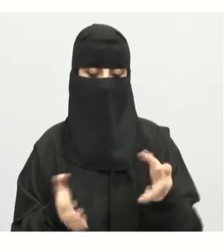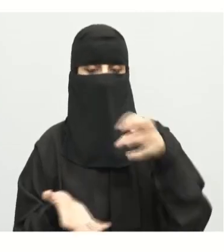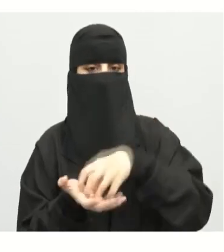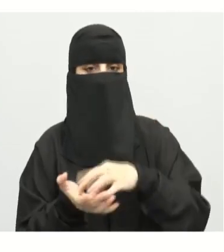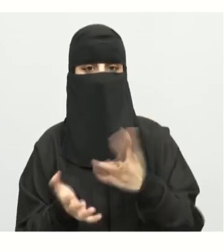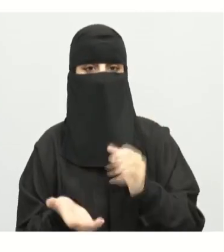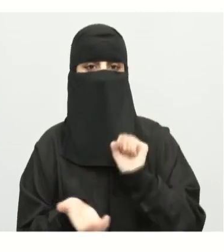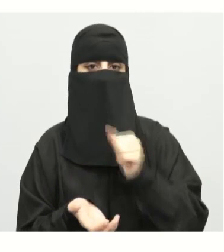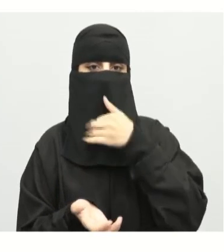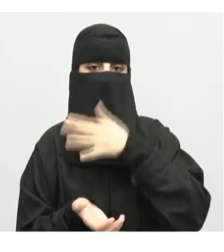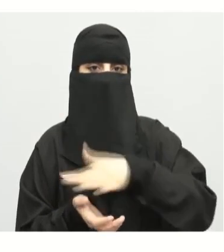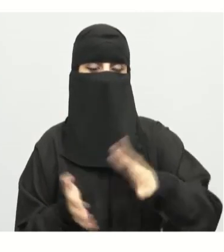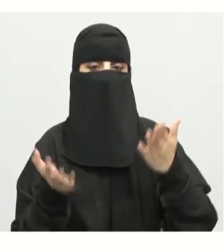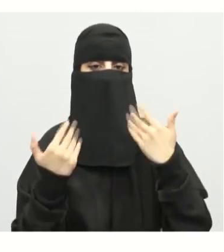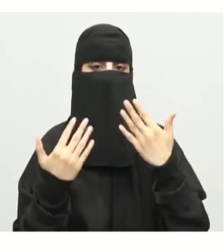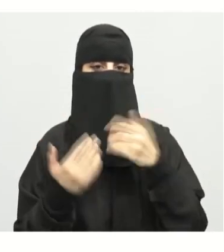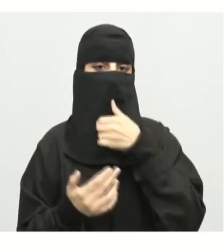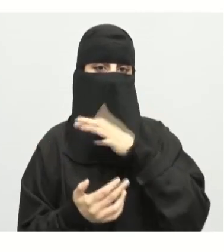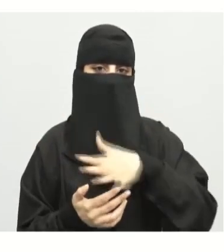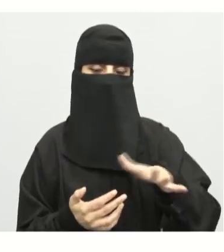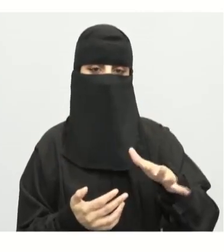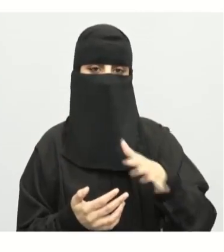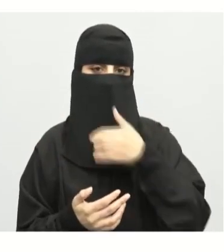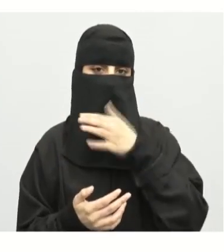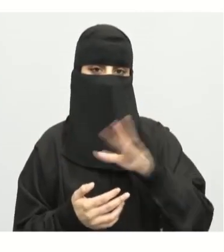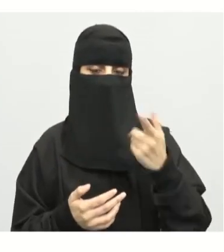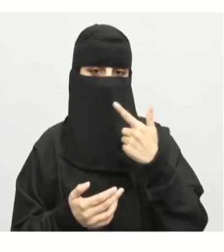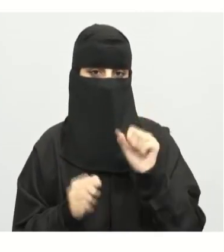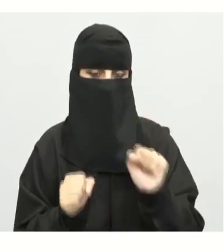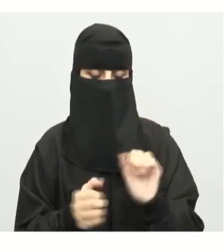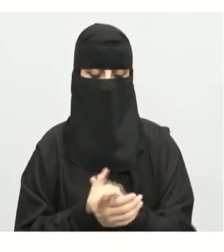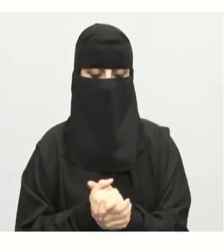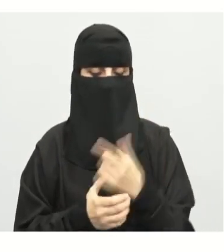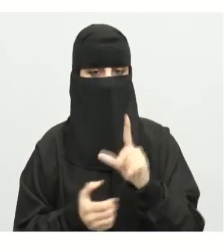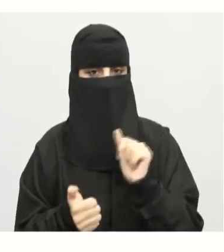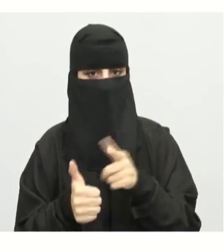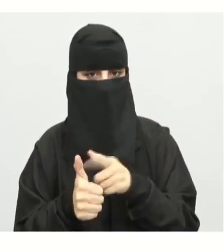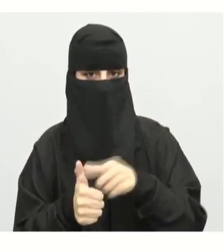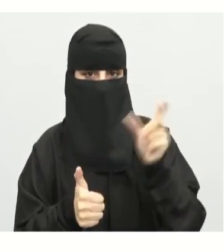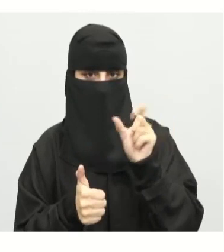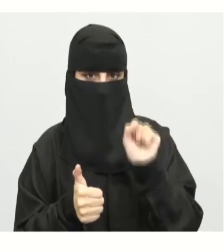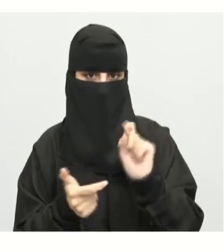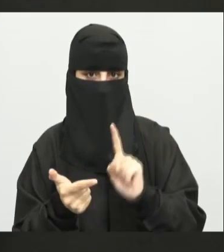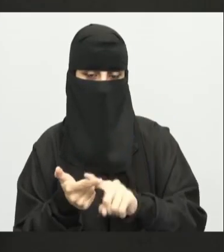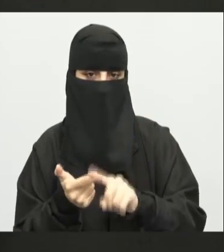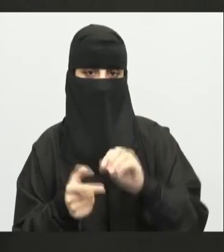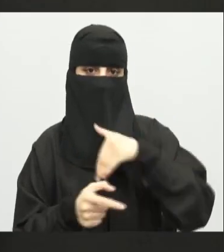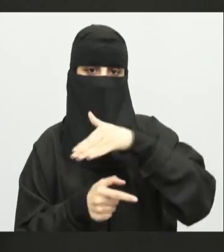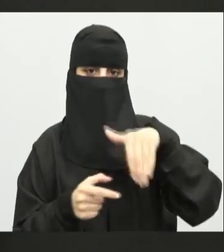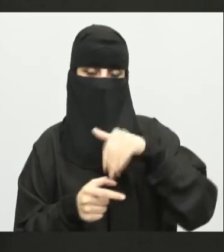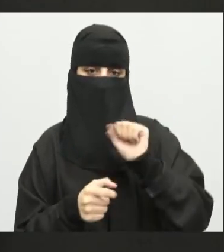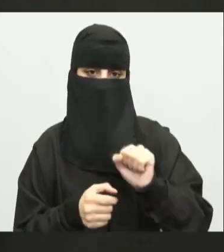لان الخصائص التي تتمتع بها منطقه مكه المكرمه هي مهبط الوحي تضم المقدسات الاسلاميه